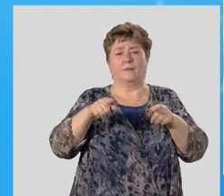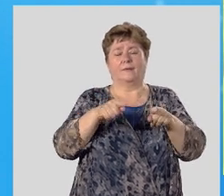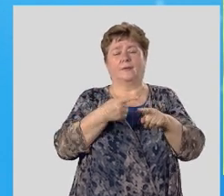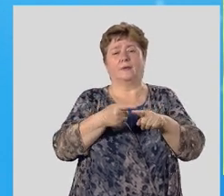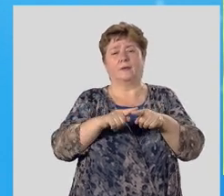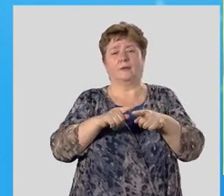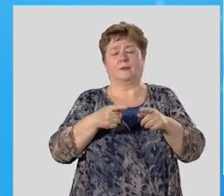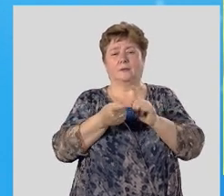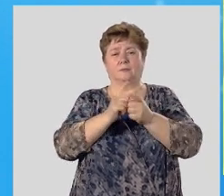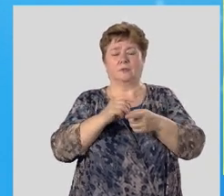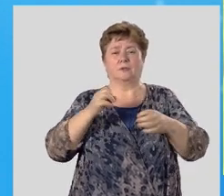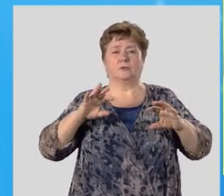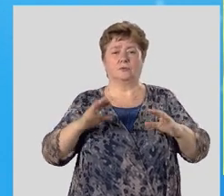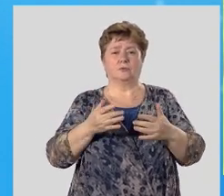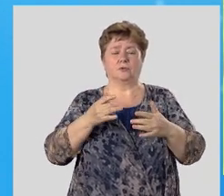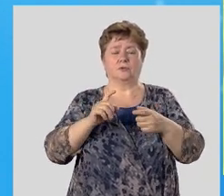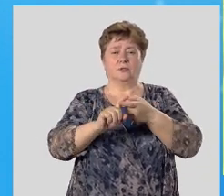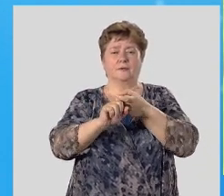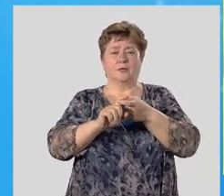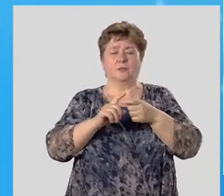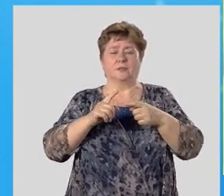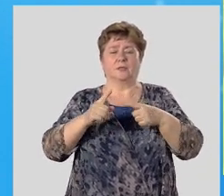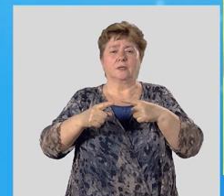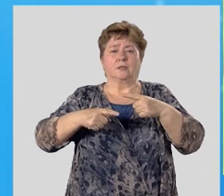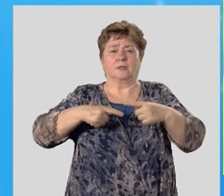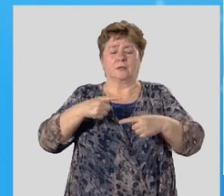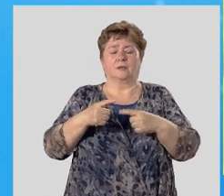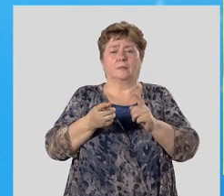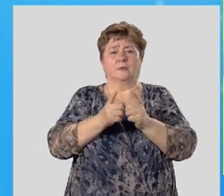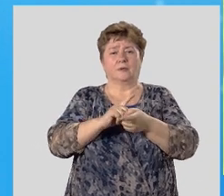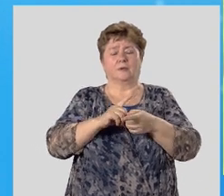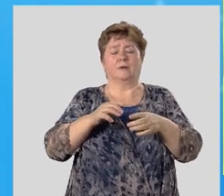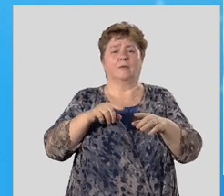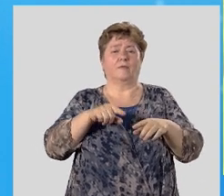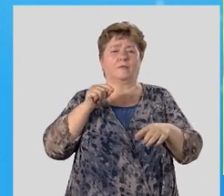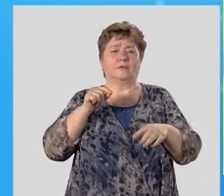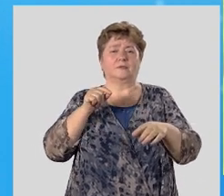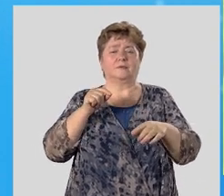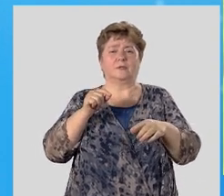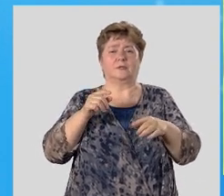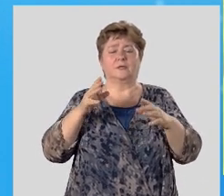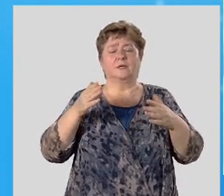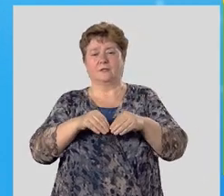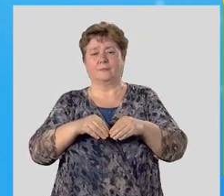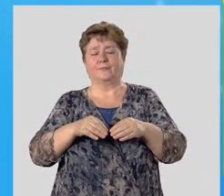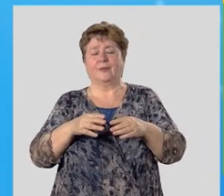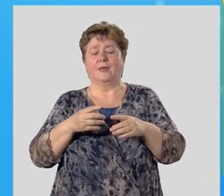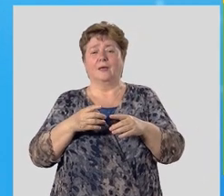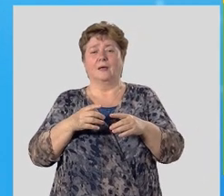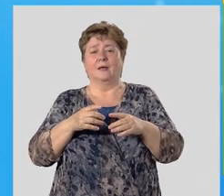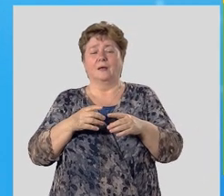происходят изменения, связанные с эволюцией живой природы, вызванные деятельностью человека.